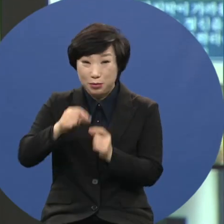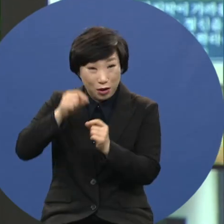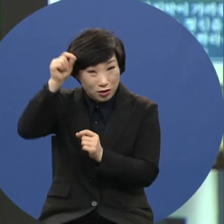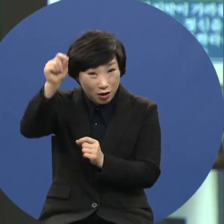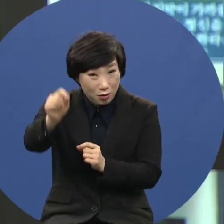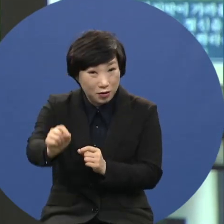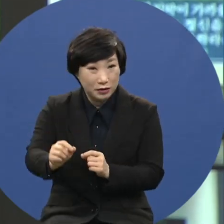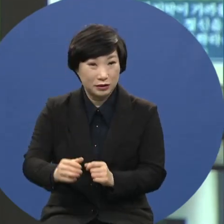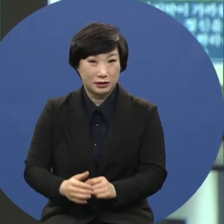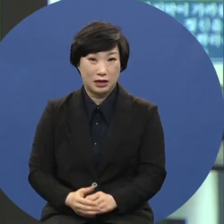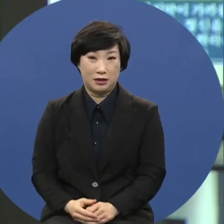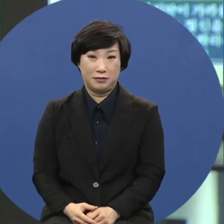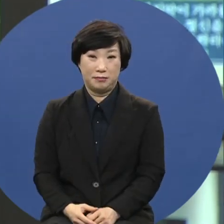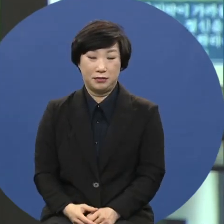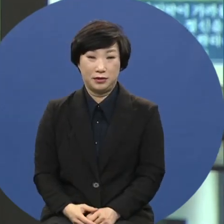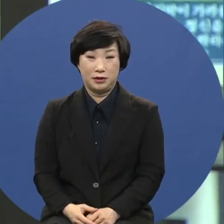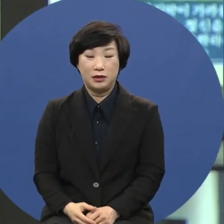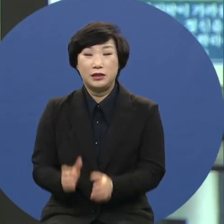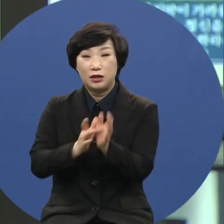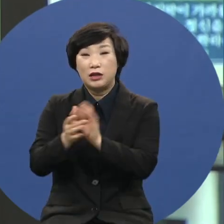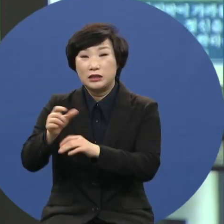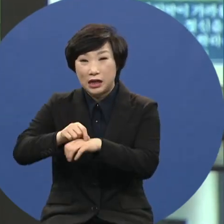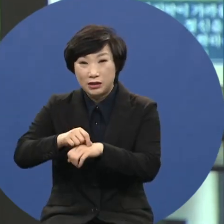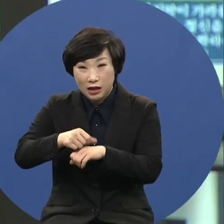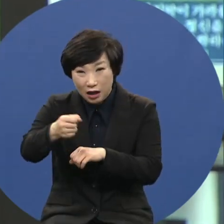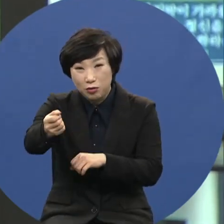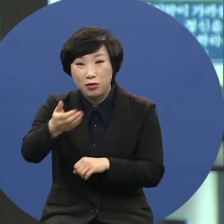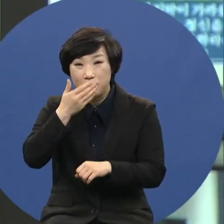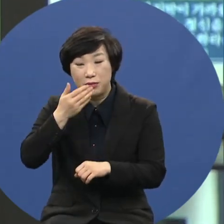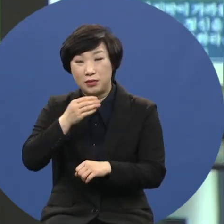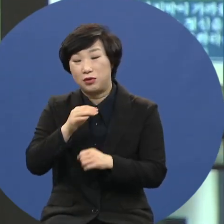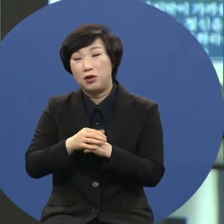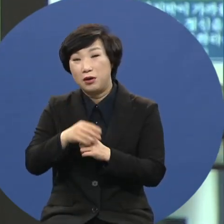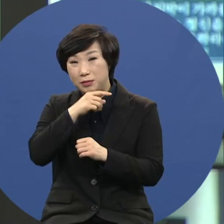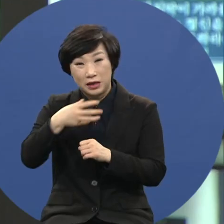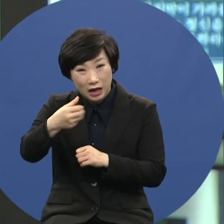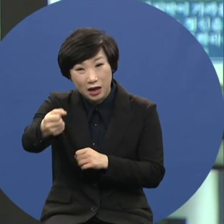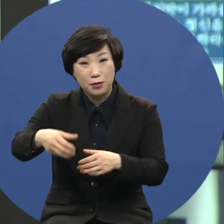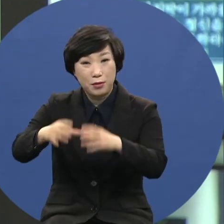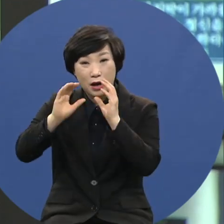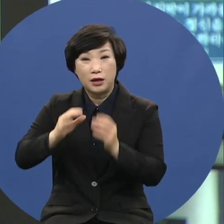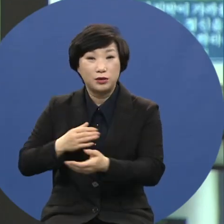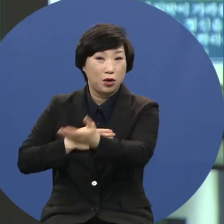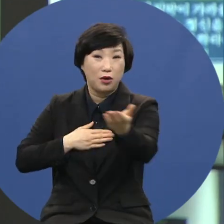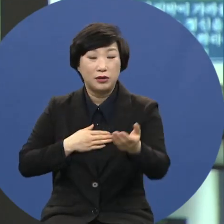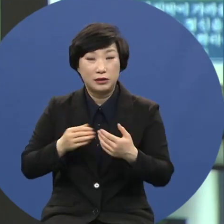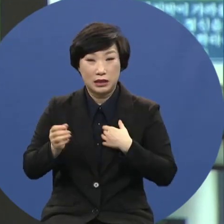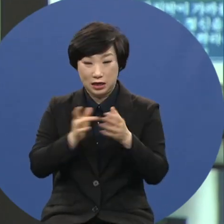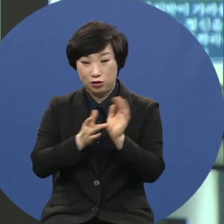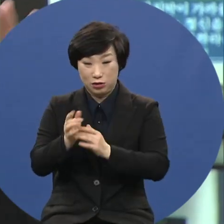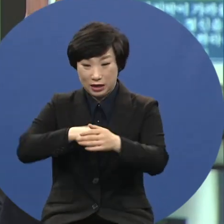생명이야. 내 살과 피를 먹는 자는 내가 너 안에 거해.